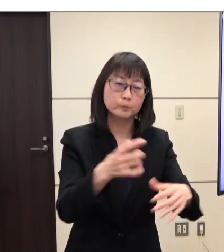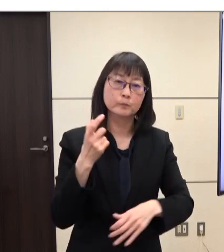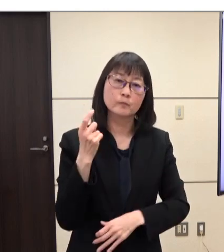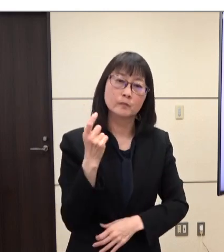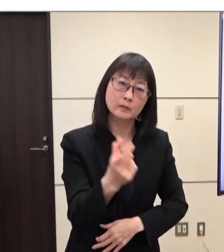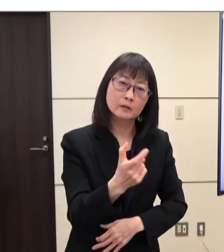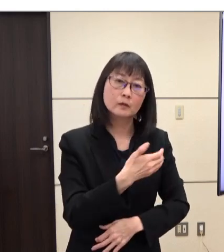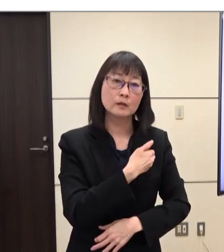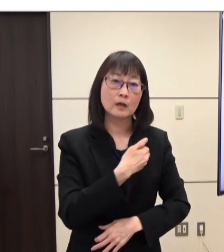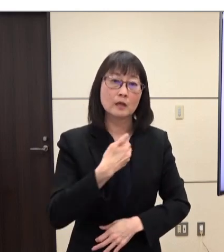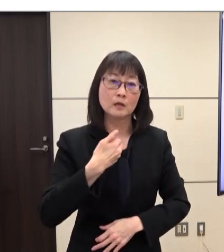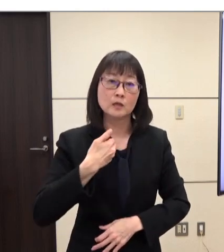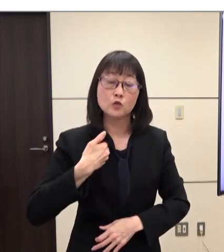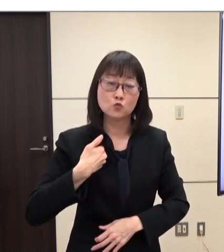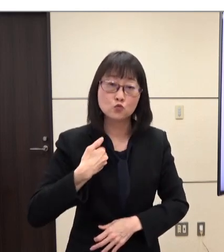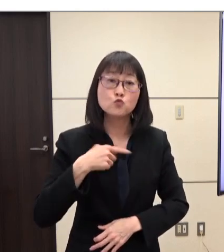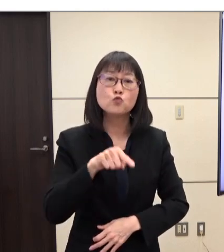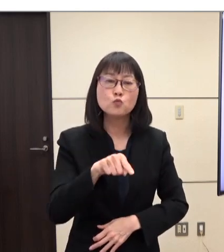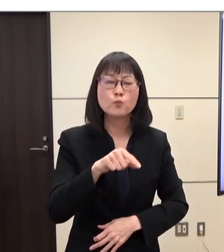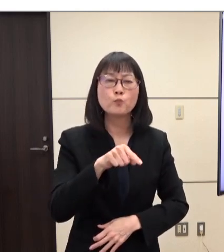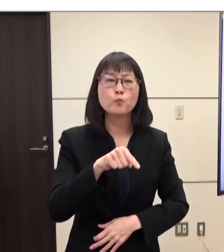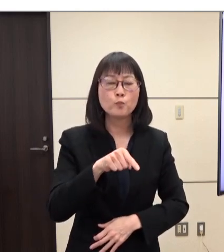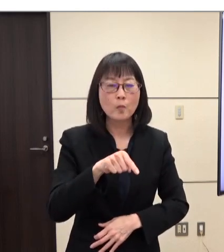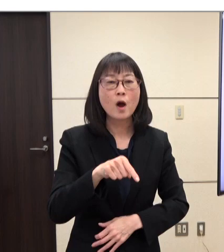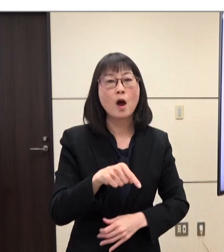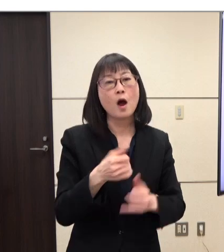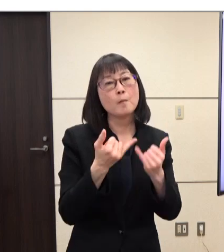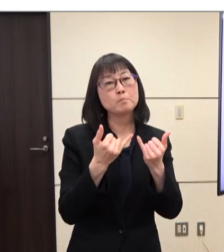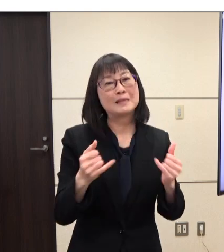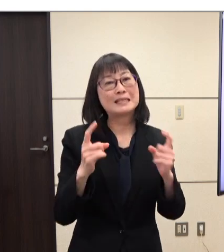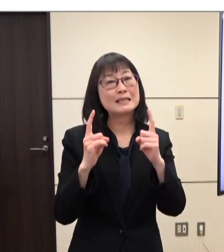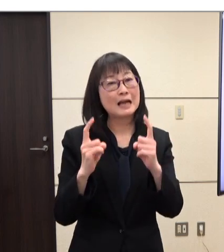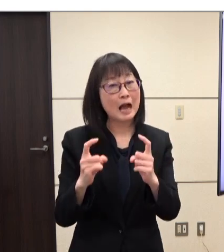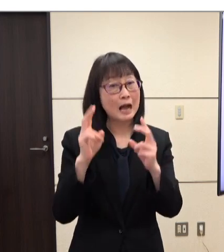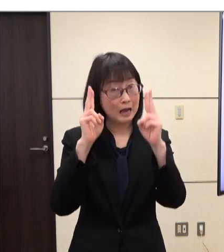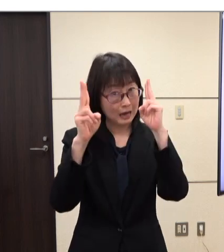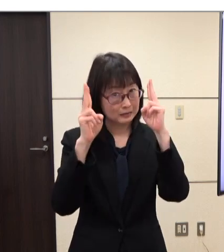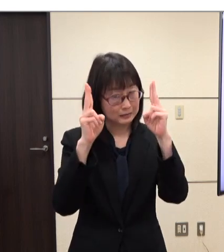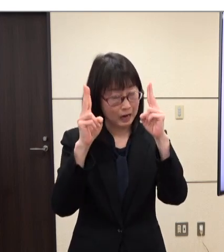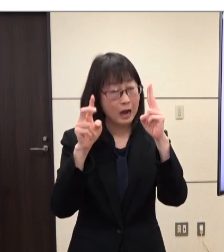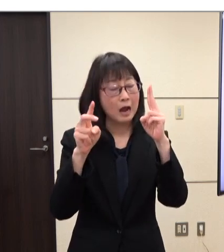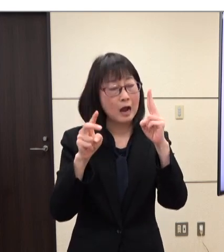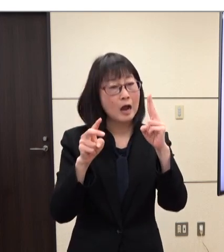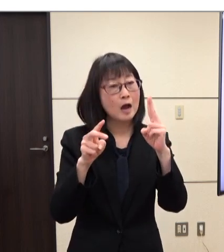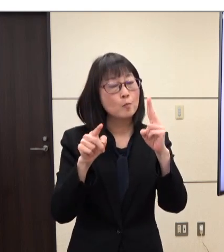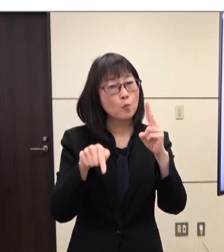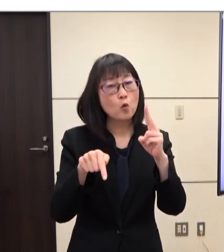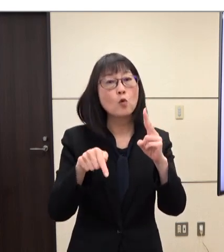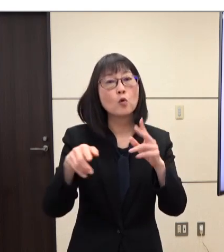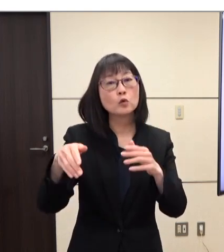ができると思いましたので、まあ、その点では民間の会社に呼びかけて、そしてそこで、